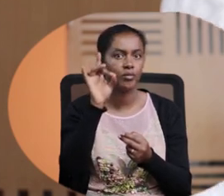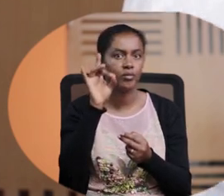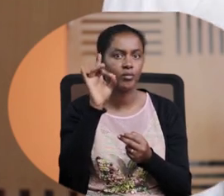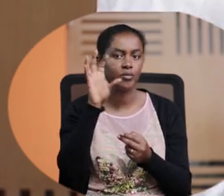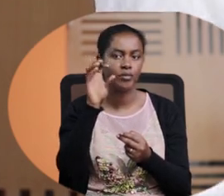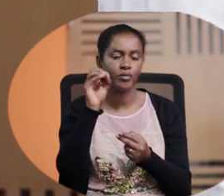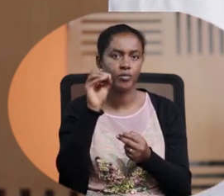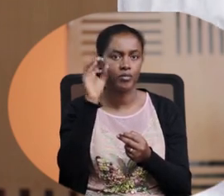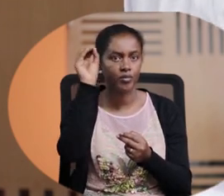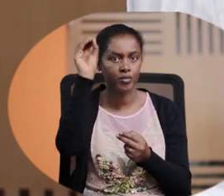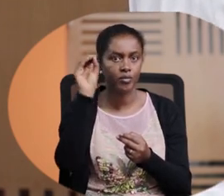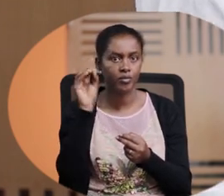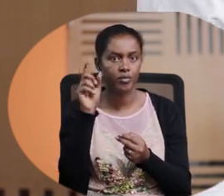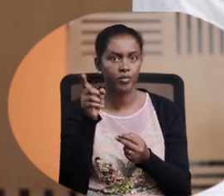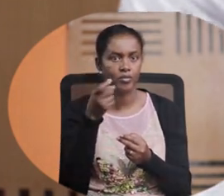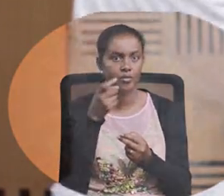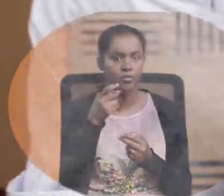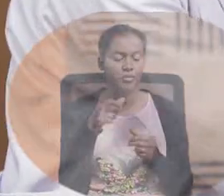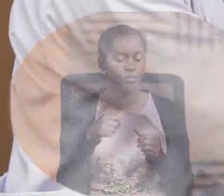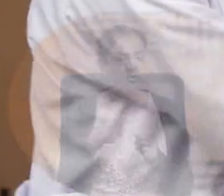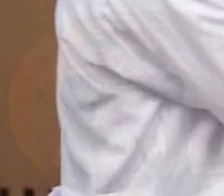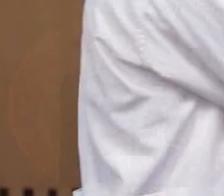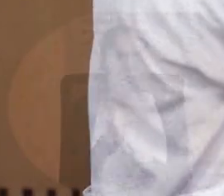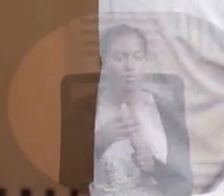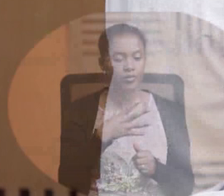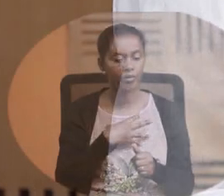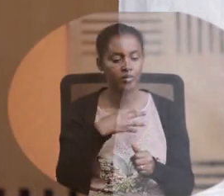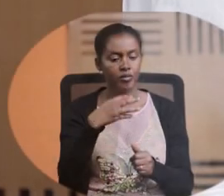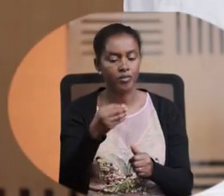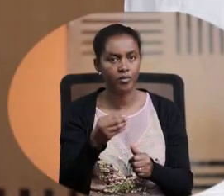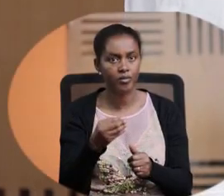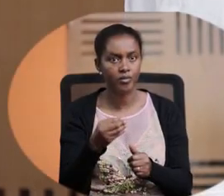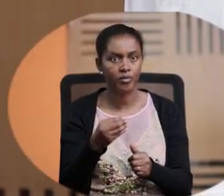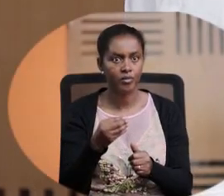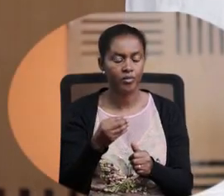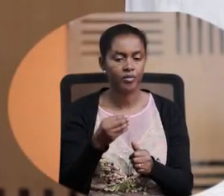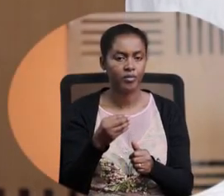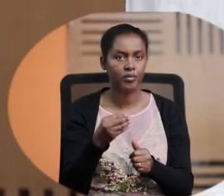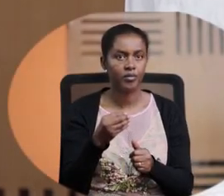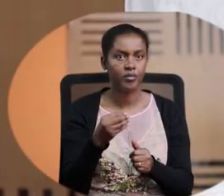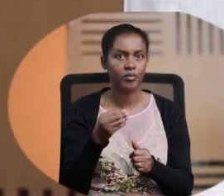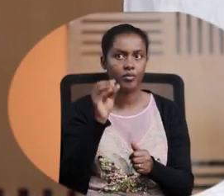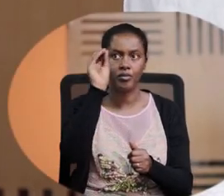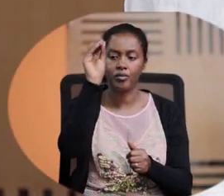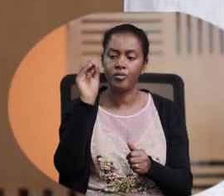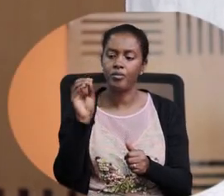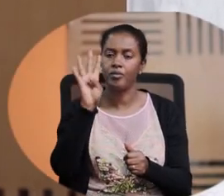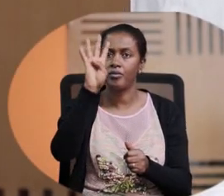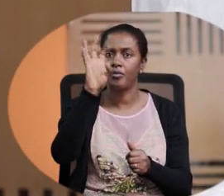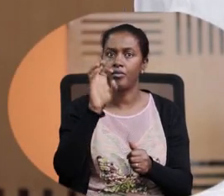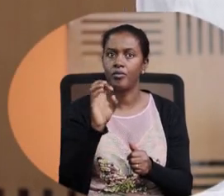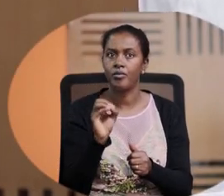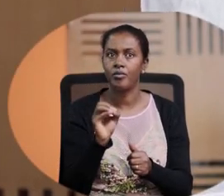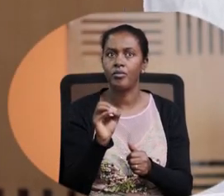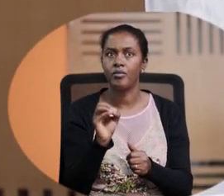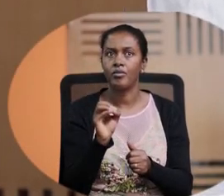degree kanetanu hallu adin kota mana sani kesa sabal lara innismo dibanta afurtam